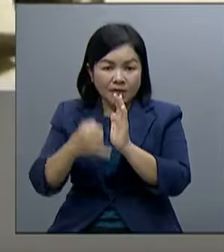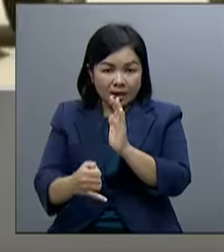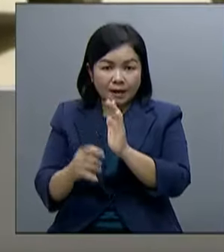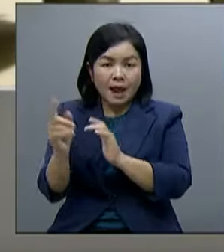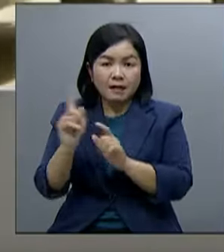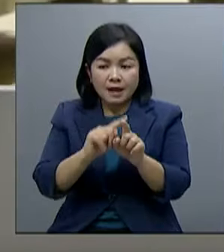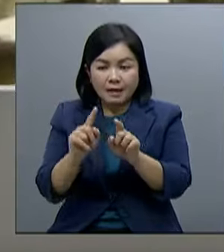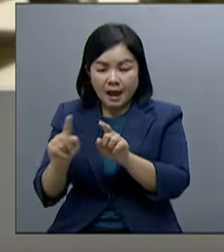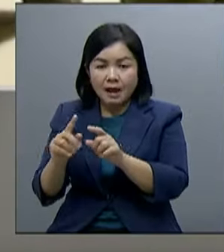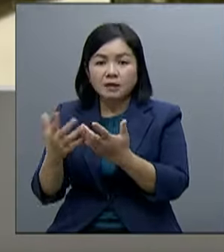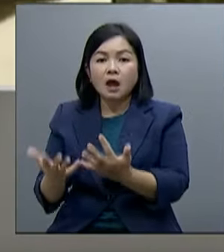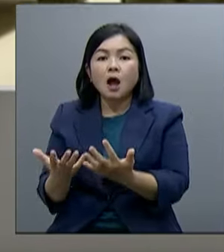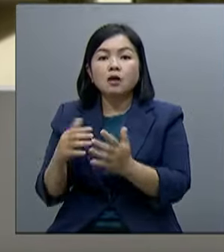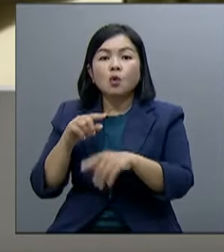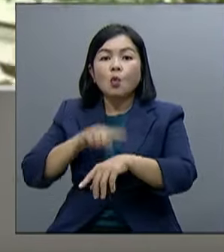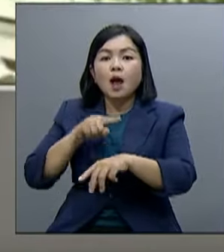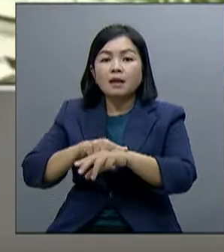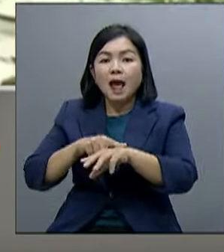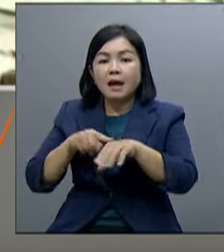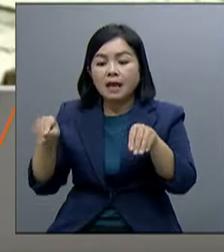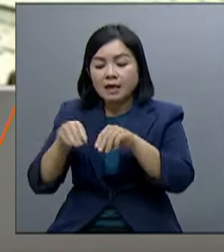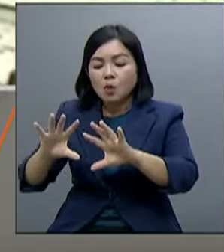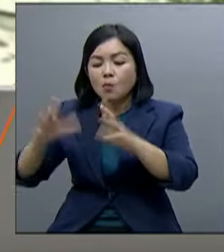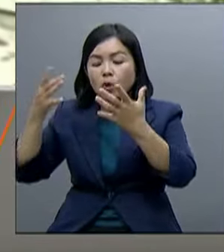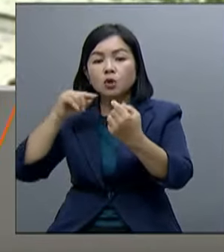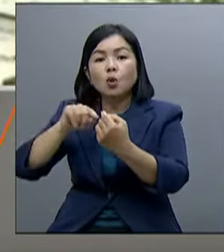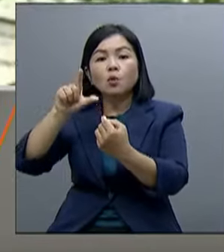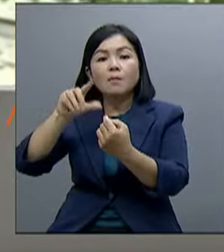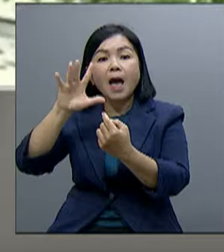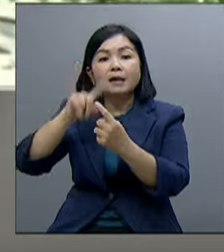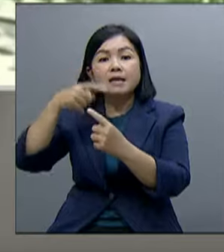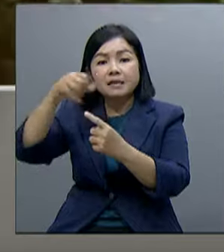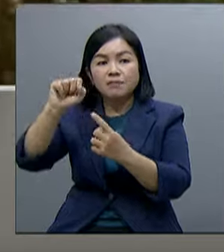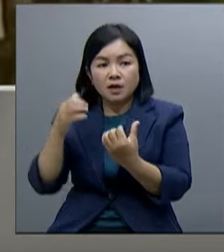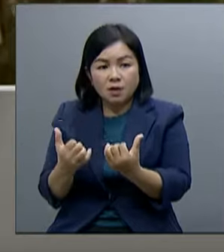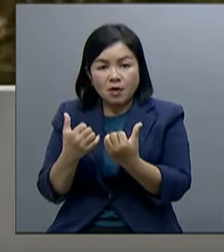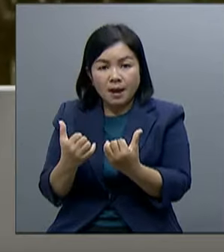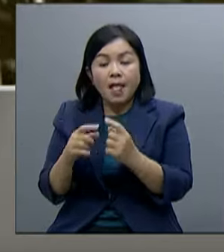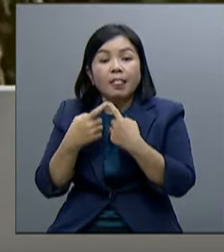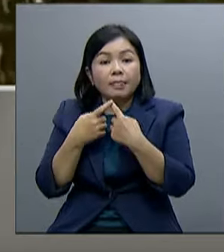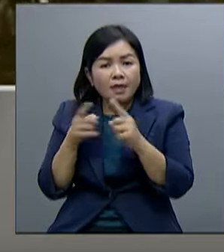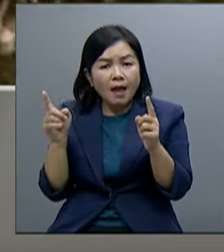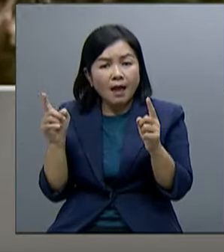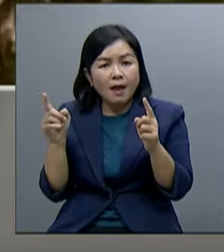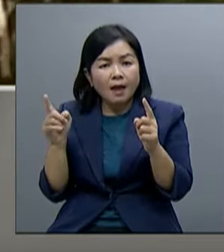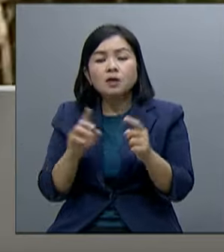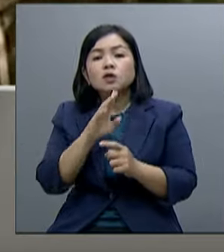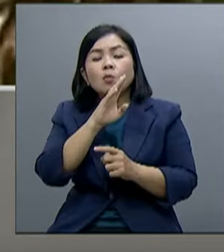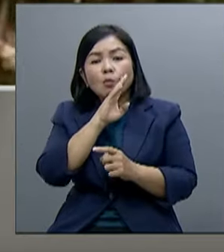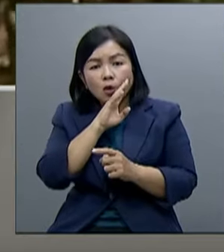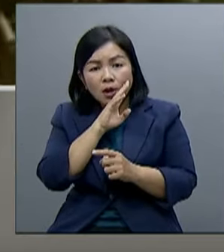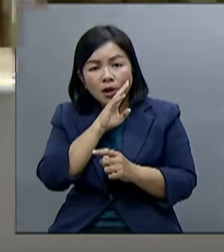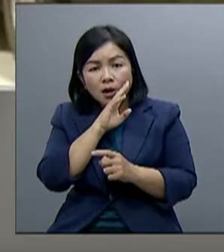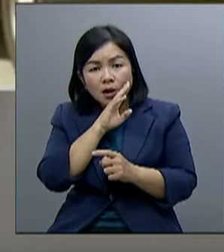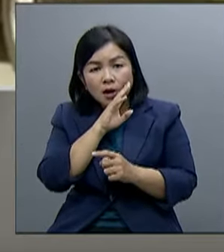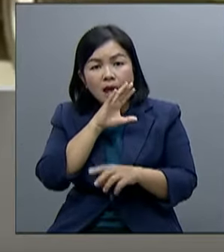ก่อนที่คดีจะหมดอายุความในวันที่ 25ตุลาคมนี้นะคะแต่ทั้งนี้ทั้งนั้นถ้าไม่สามารถที่จะ